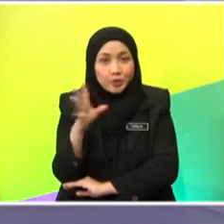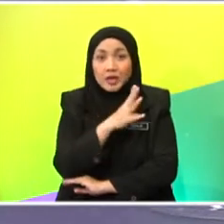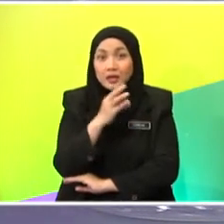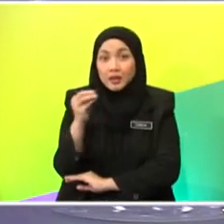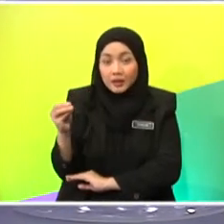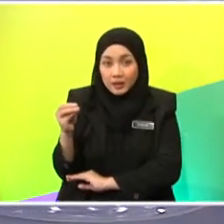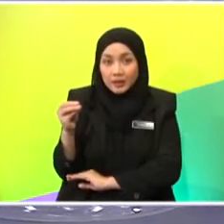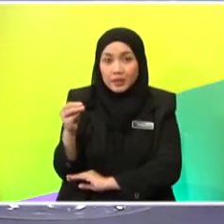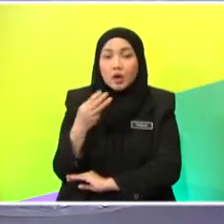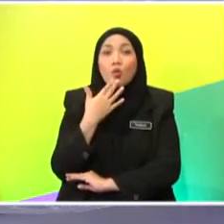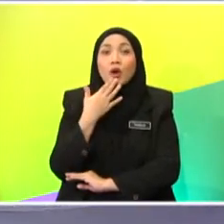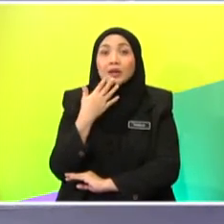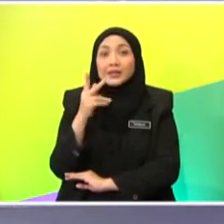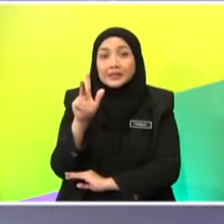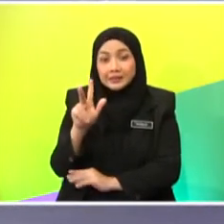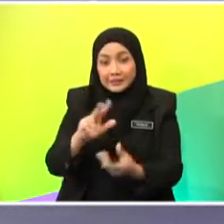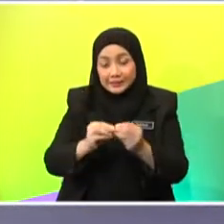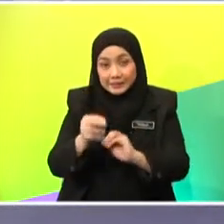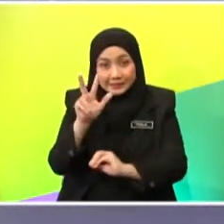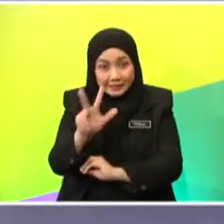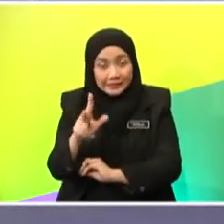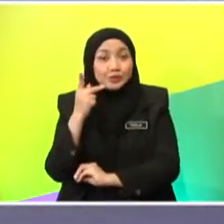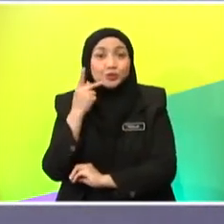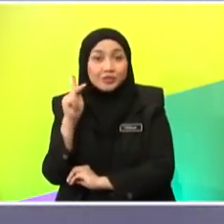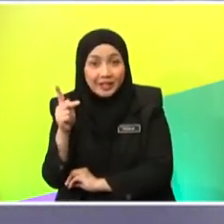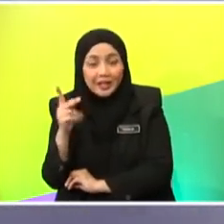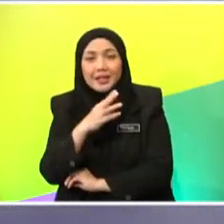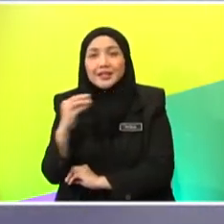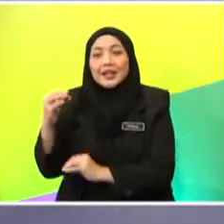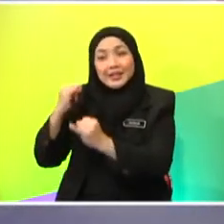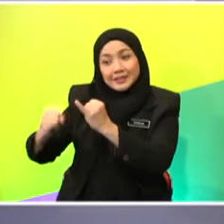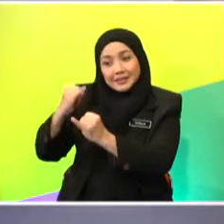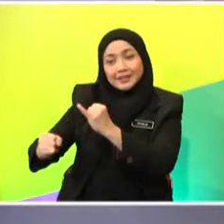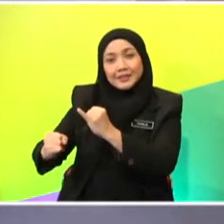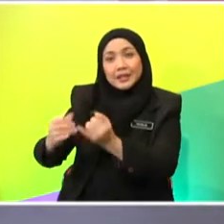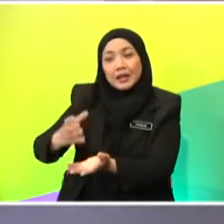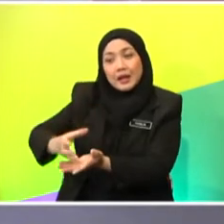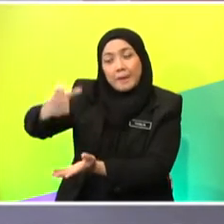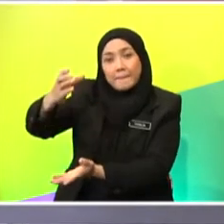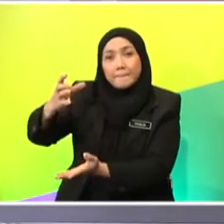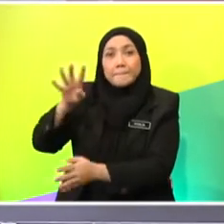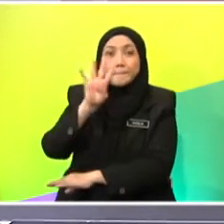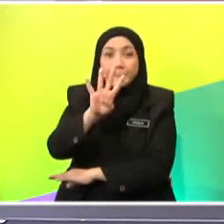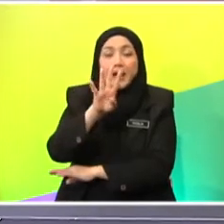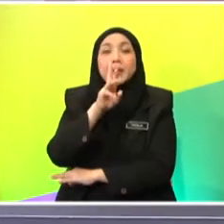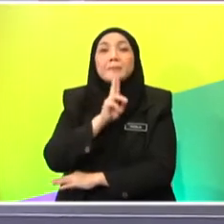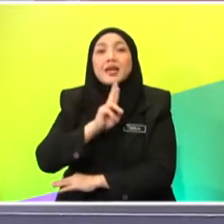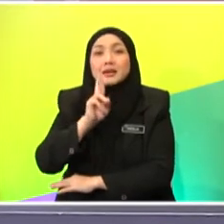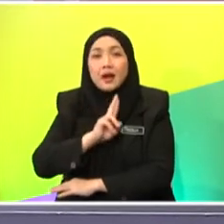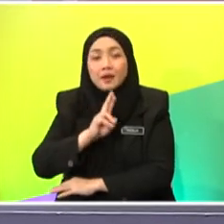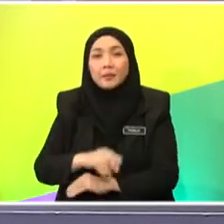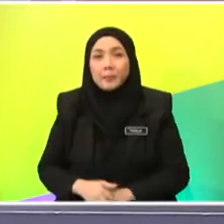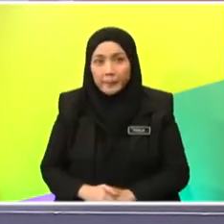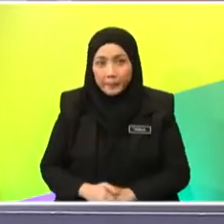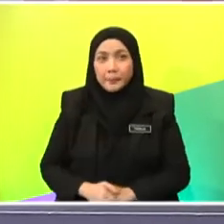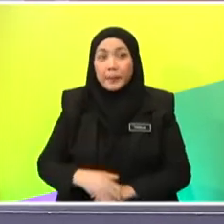warna kuning untuk balang ke tiga dan yang terakhir balon keempat warna merah jimly nga